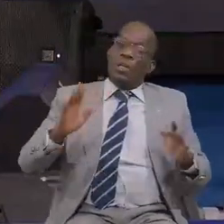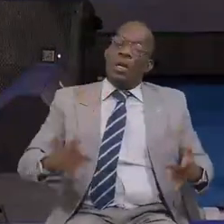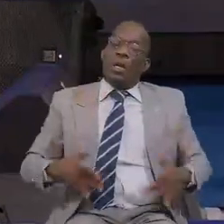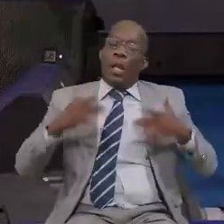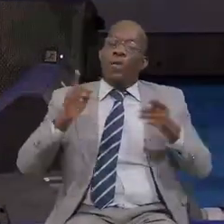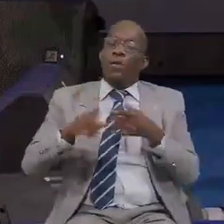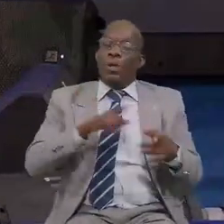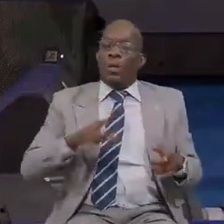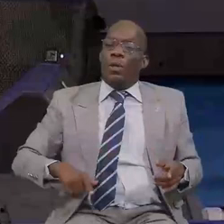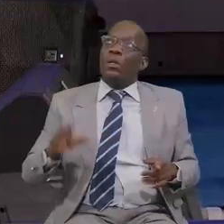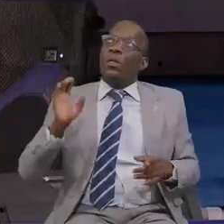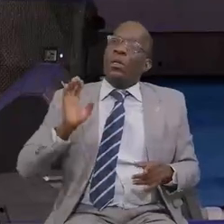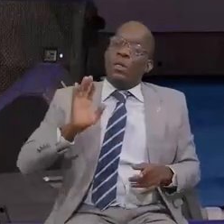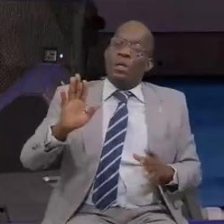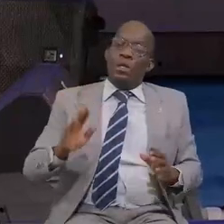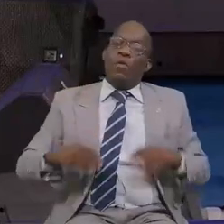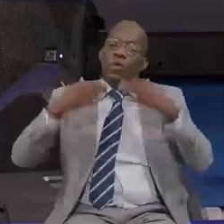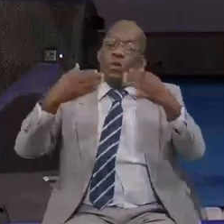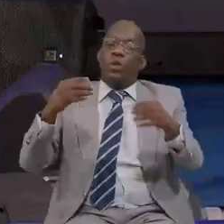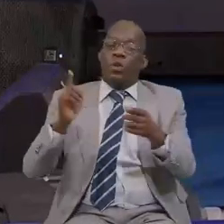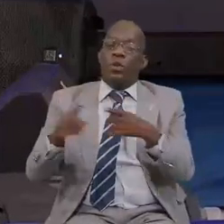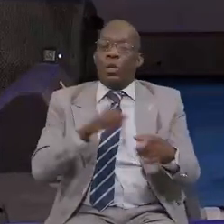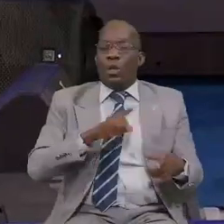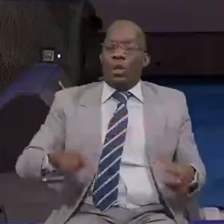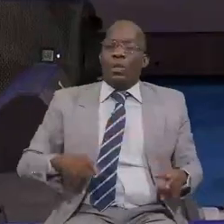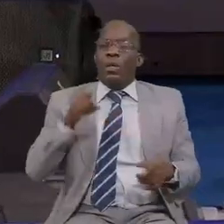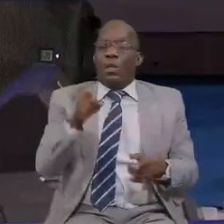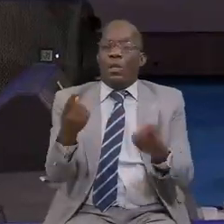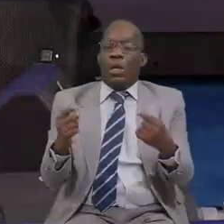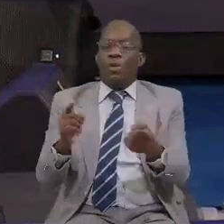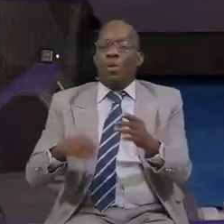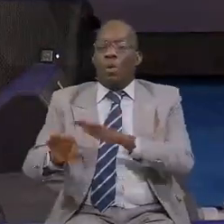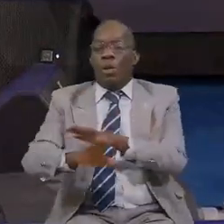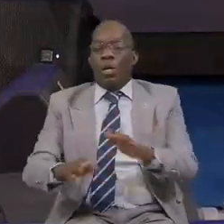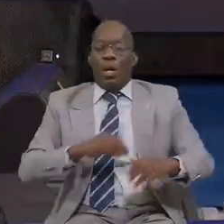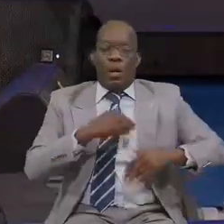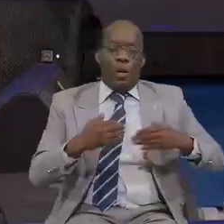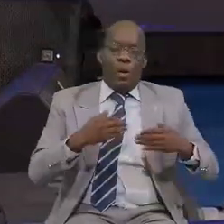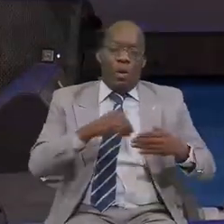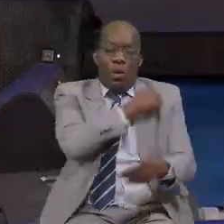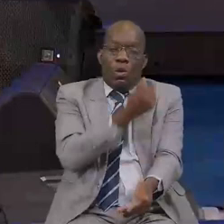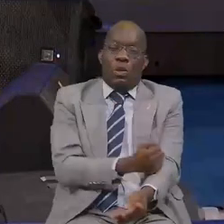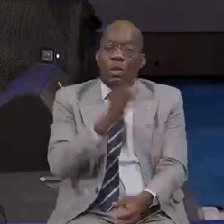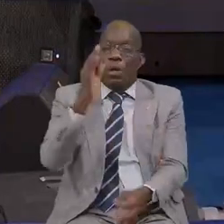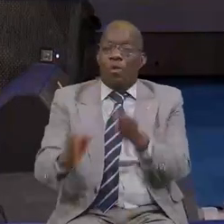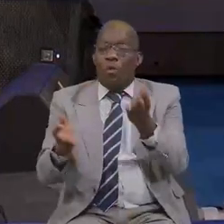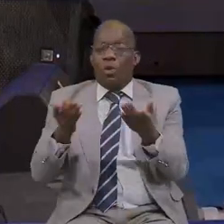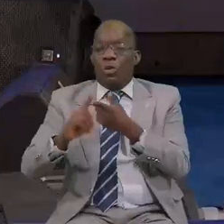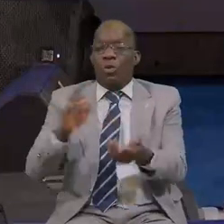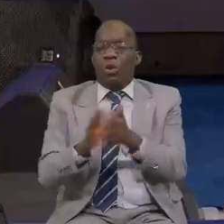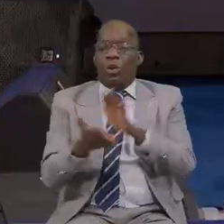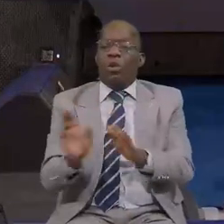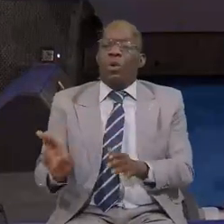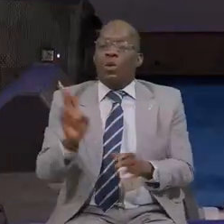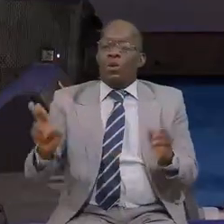Seigneur. Il s'est mis sous l'autorité du Seigneur. Si tu veux être utile dans le royaume de Dieu comme Saul, Paul